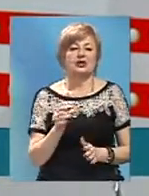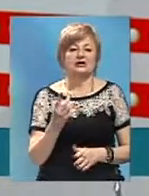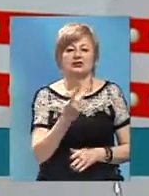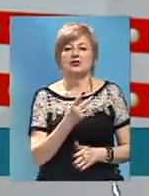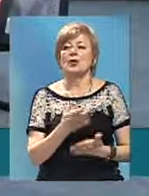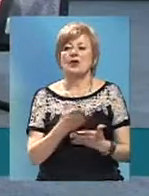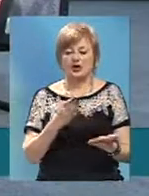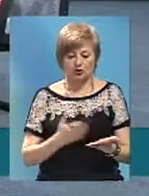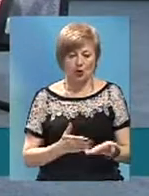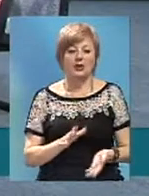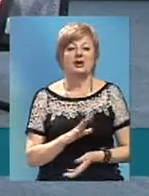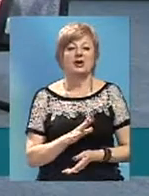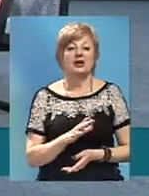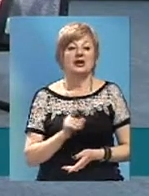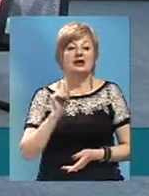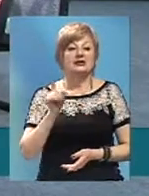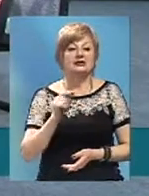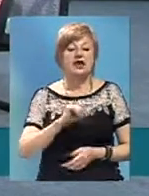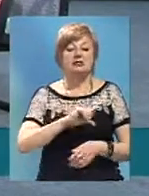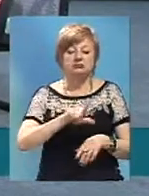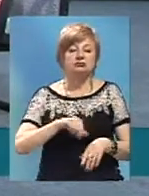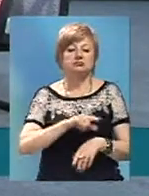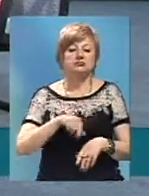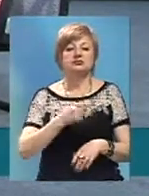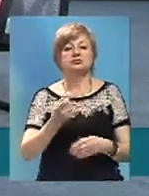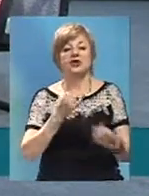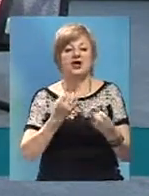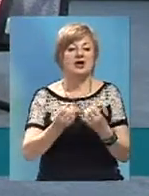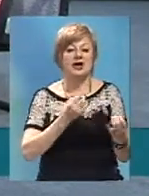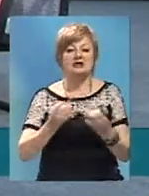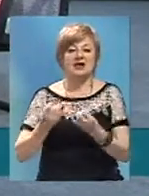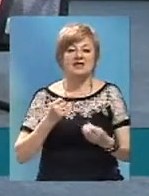В Мелітополі. В Мелітополі. І ми там годинами говорили